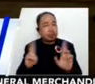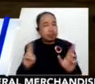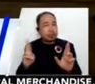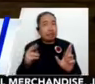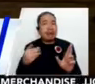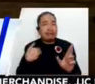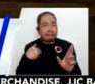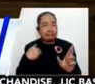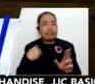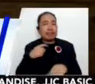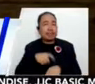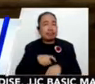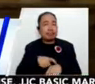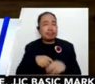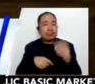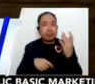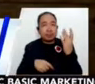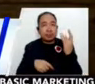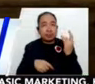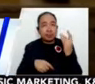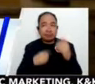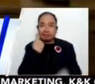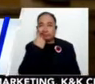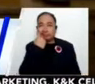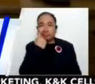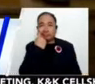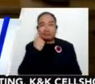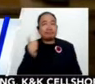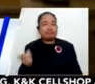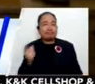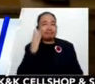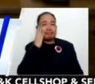dahil yung karina yun ang experience namin talagang